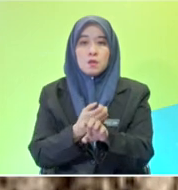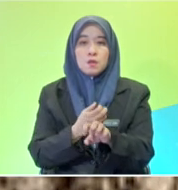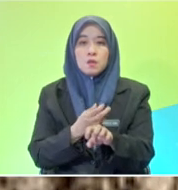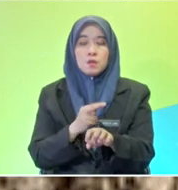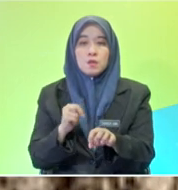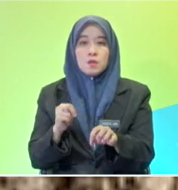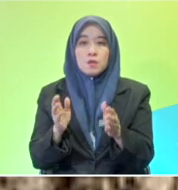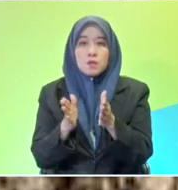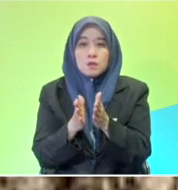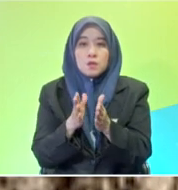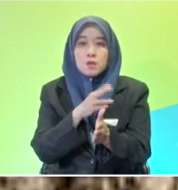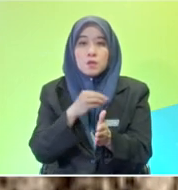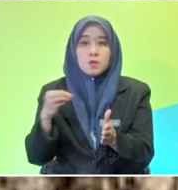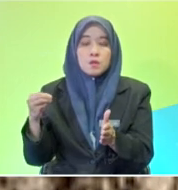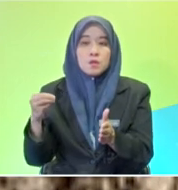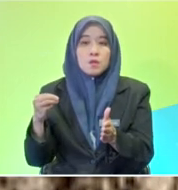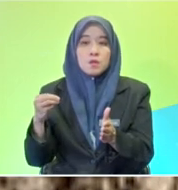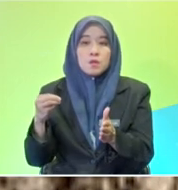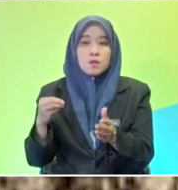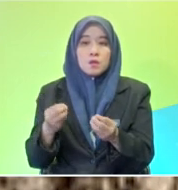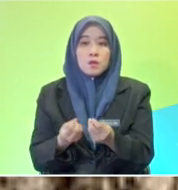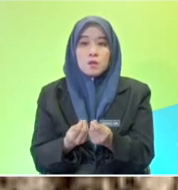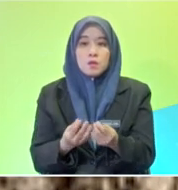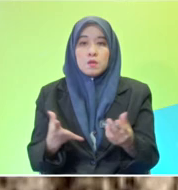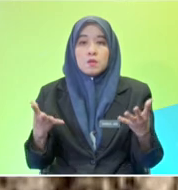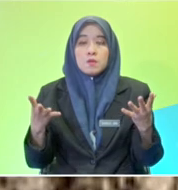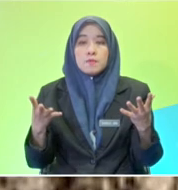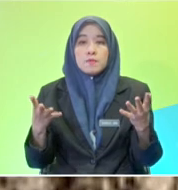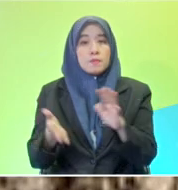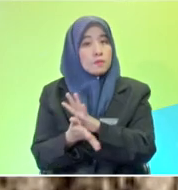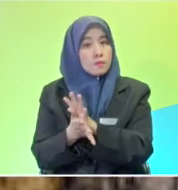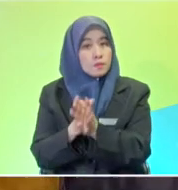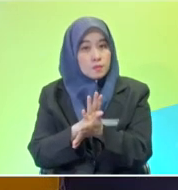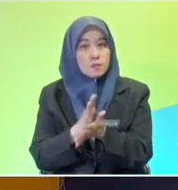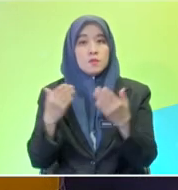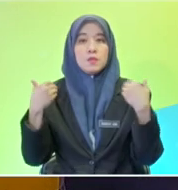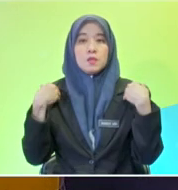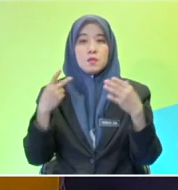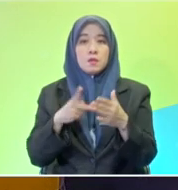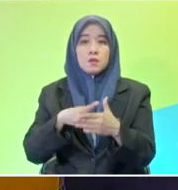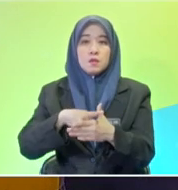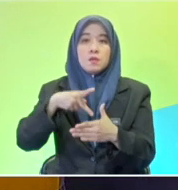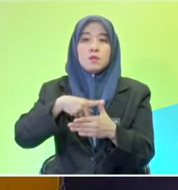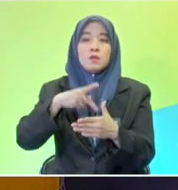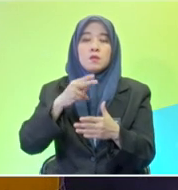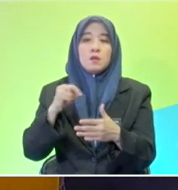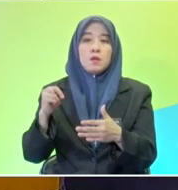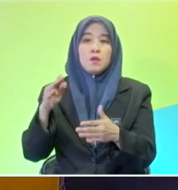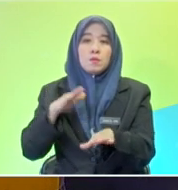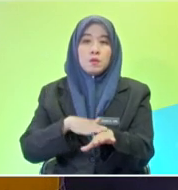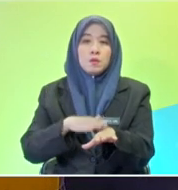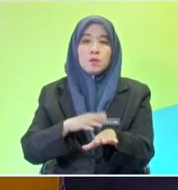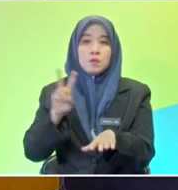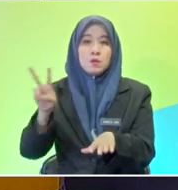batu-batu kecil dan juga pasir. Jadi ada kandungan pada kedua tanah